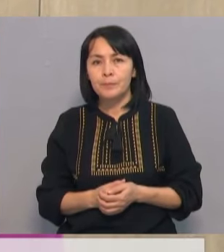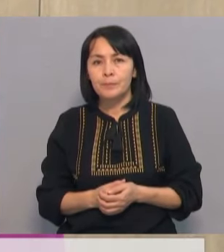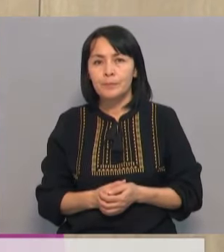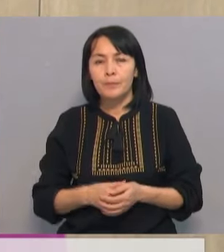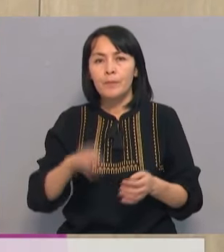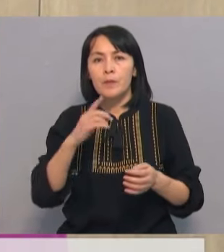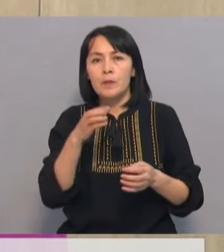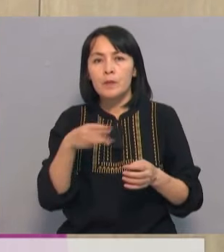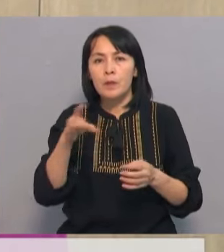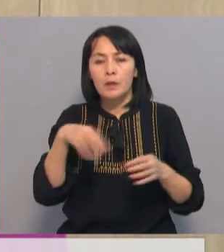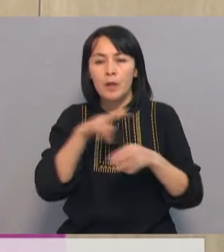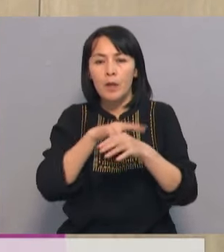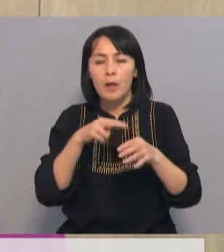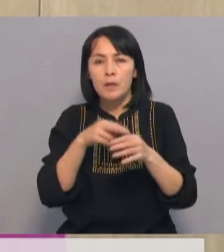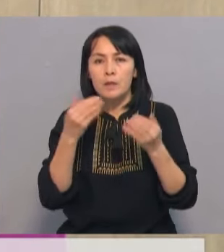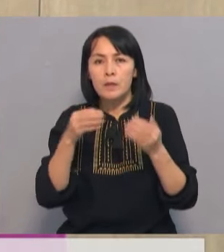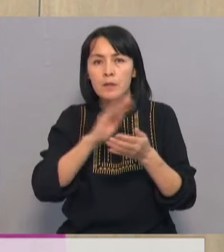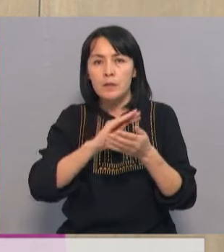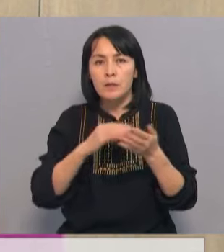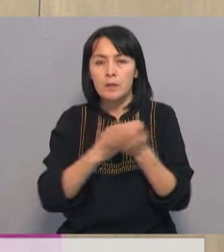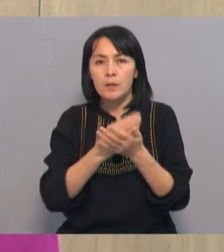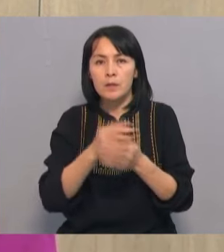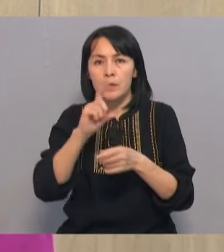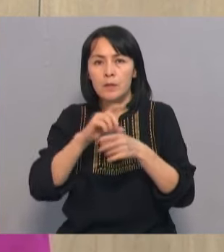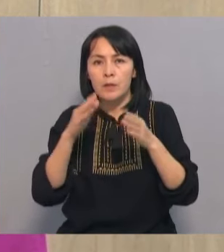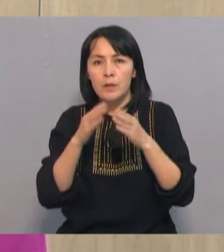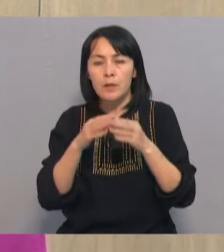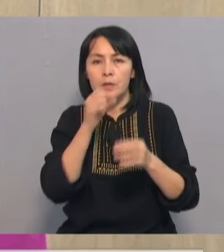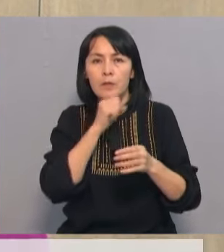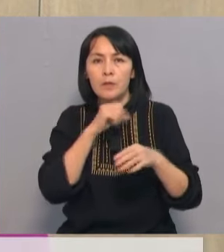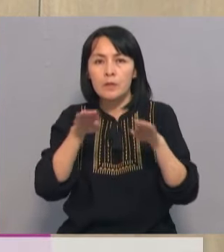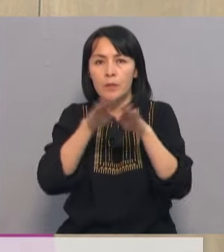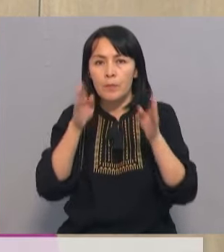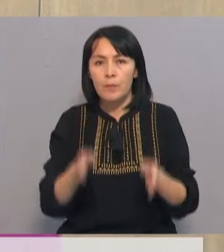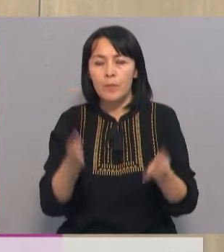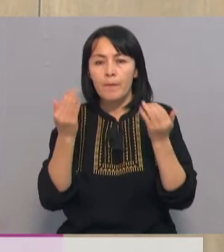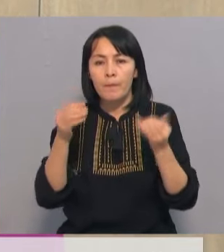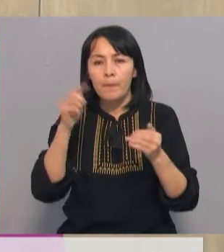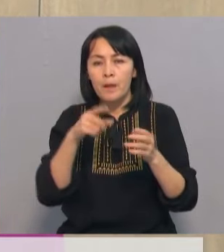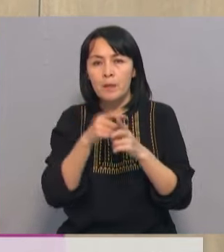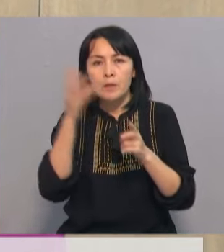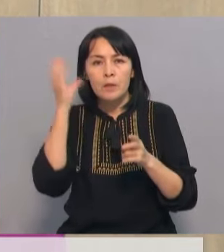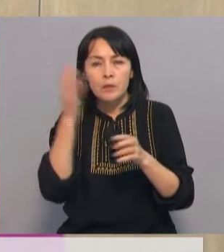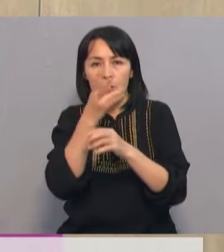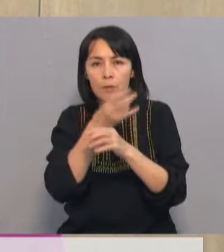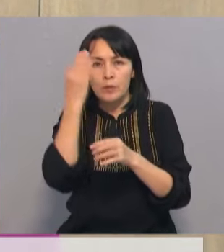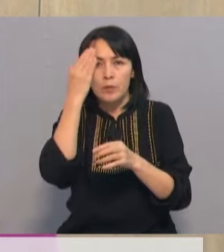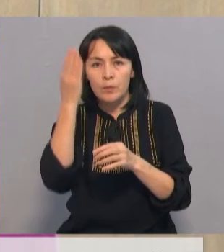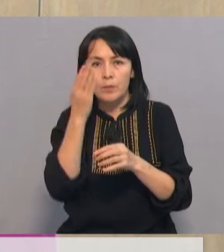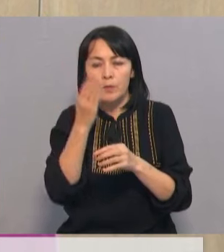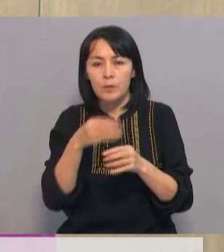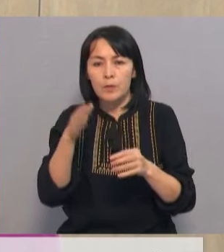В Жетсайский районный отдел полиции обратился сотрудник мечети о краже денег из ящика для пожертвований. По его словам, ночью неизвестные